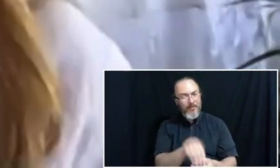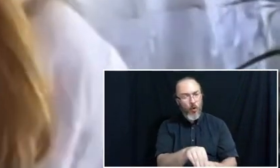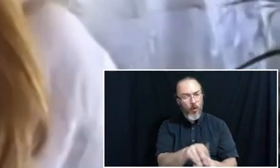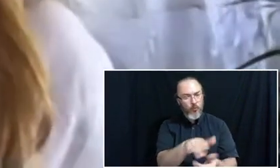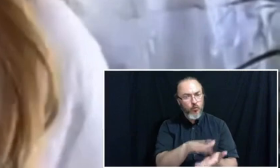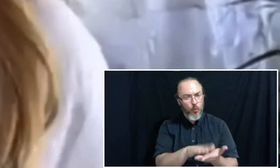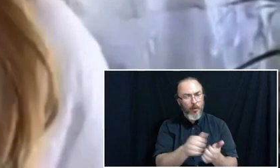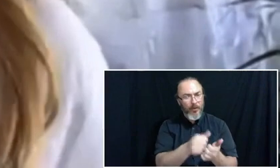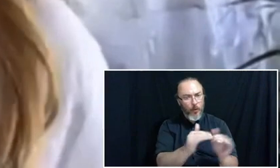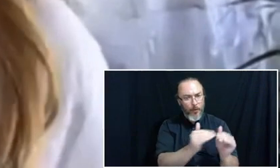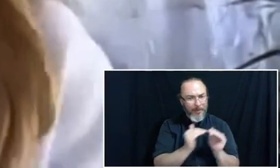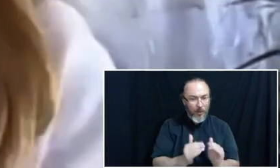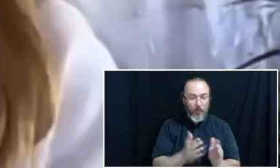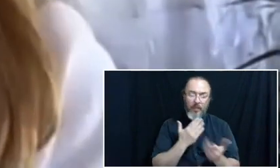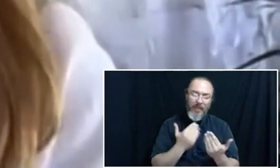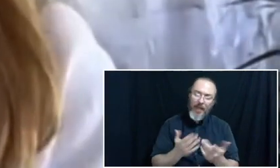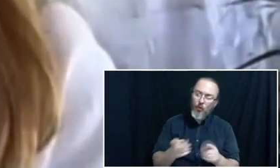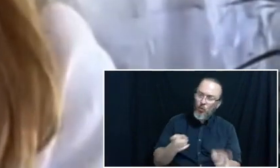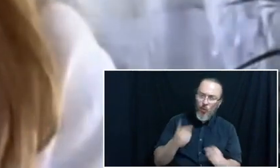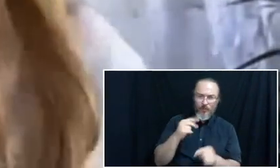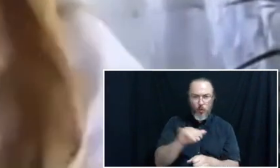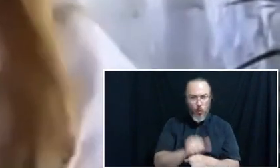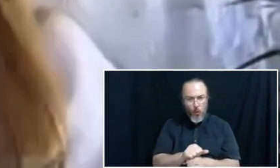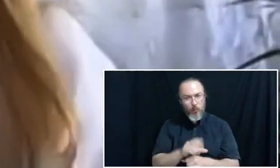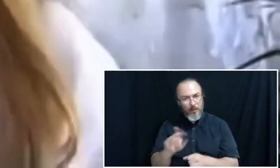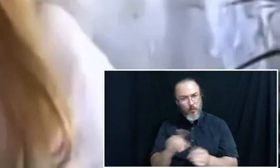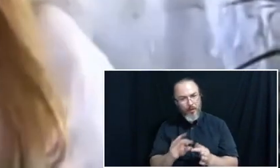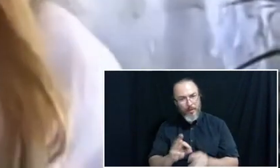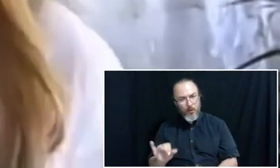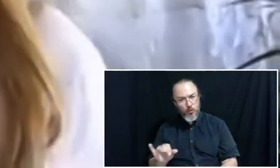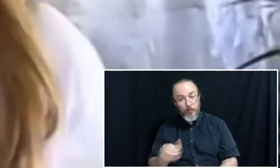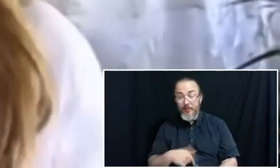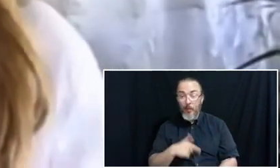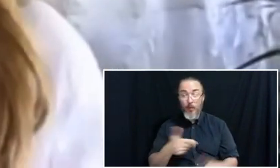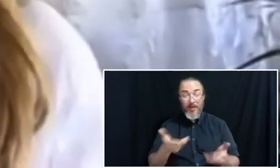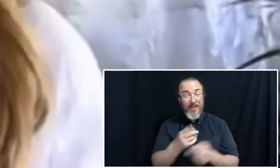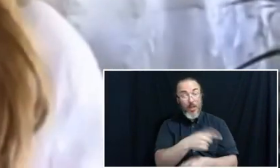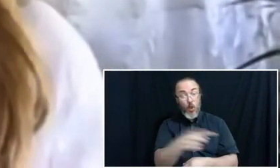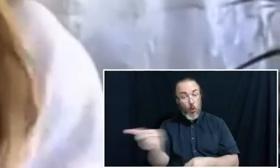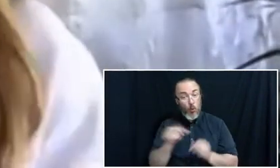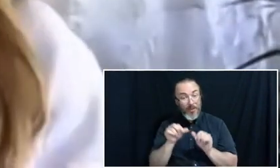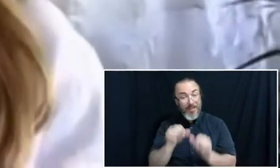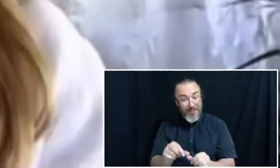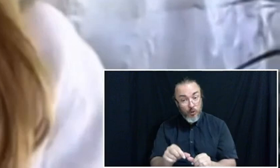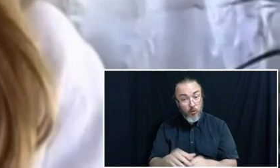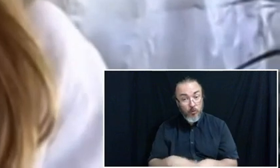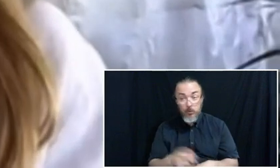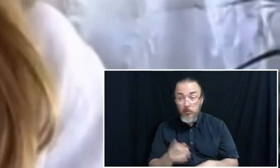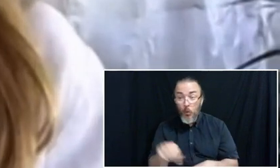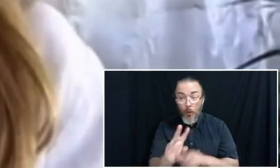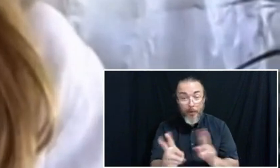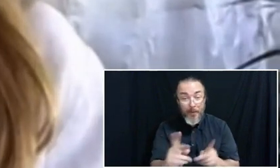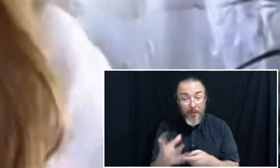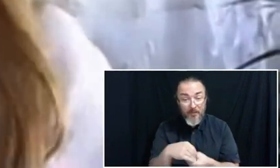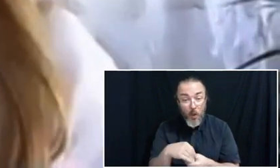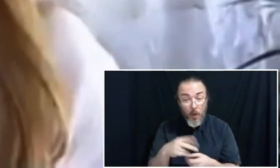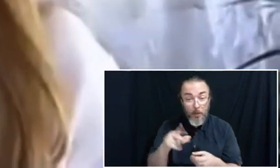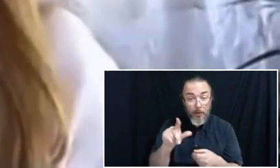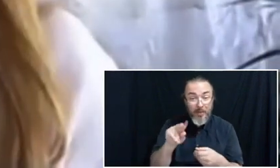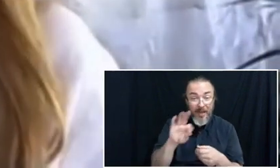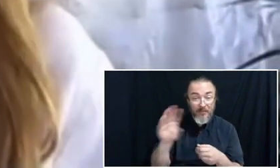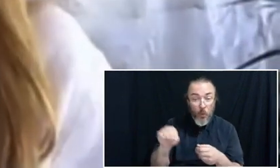enfants. Je remercie tous ceux qui nous ont envoyé des messages. Merci aussi pour votre travail. Nous invitons à poursuivre la discussion. Les participants